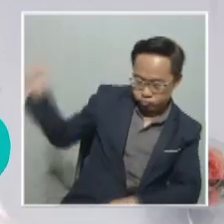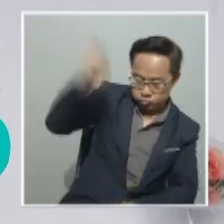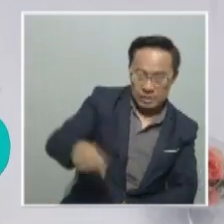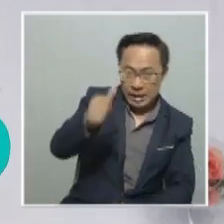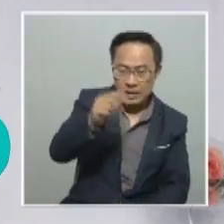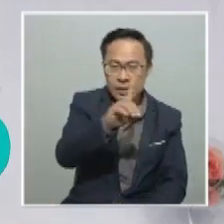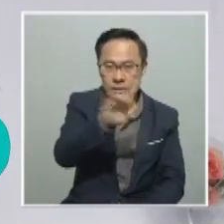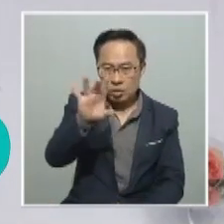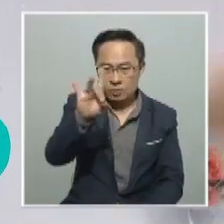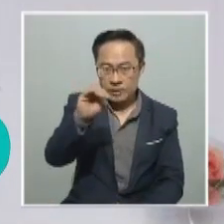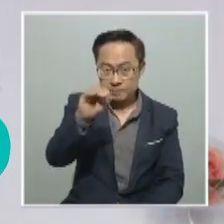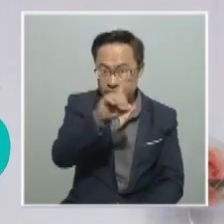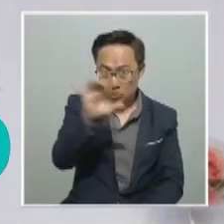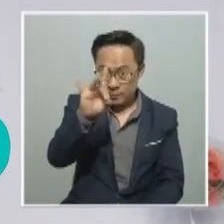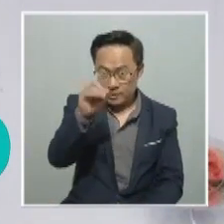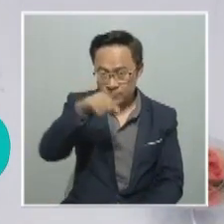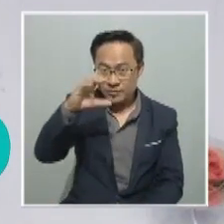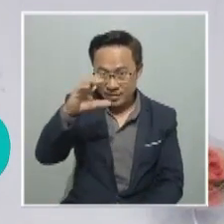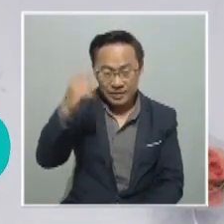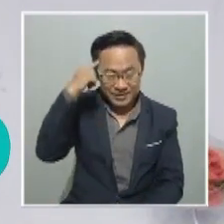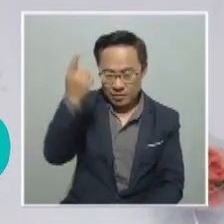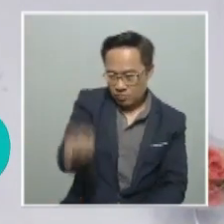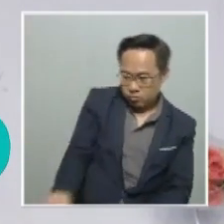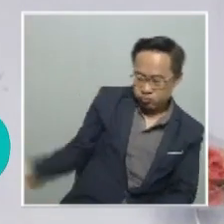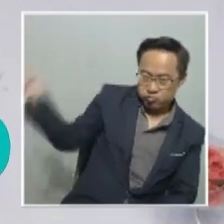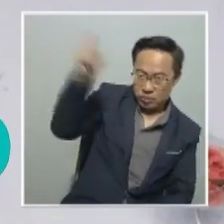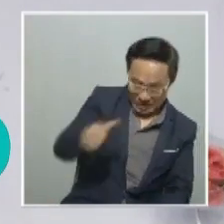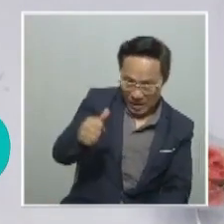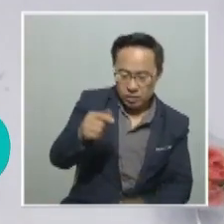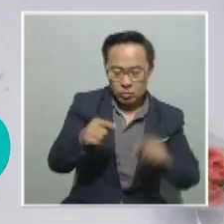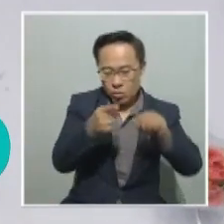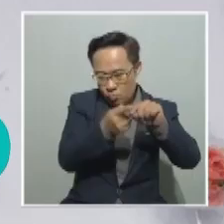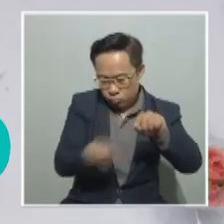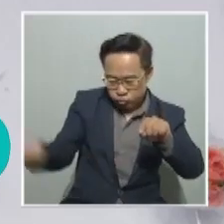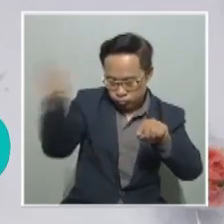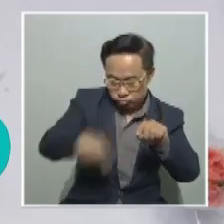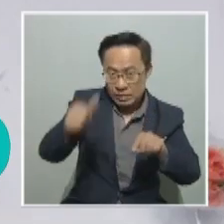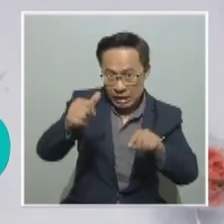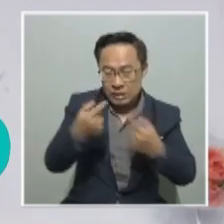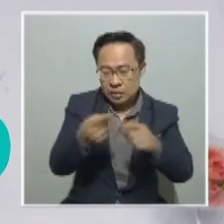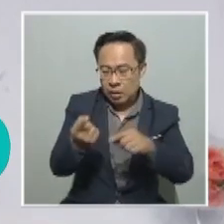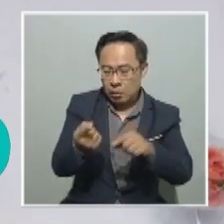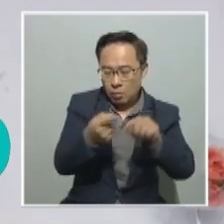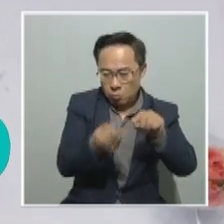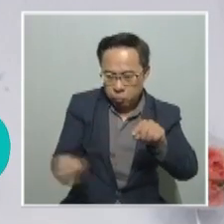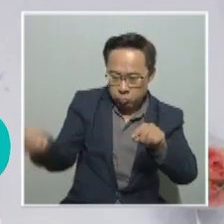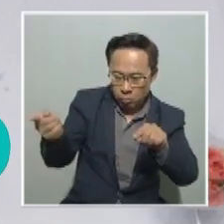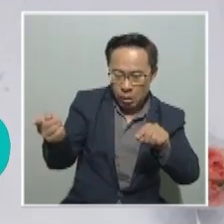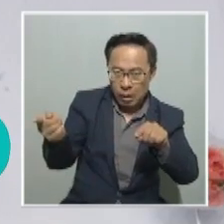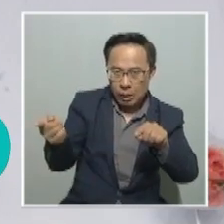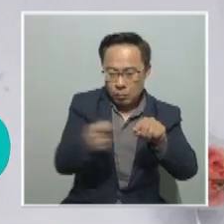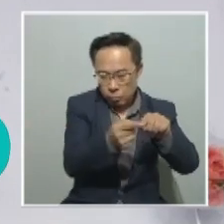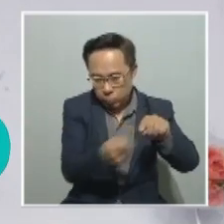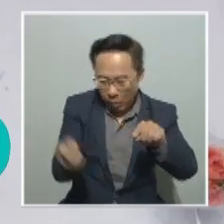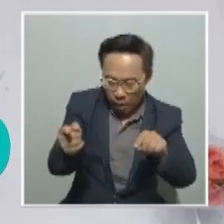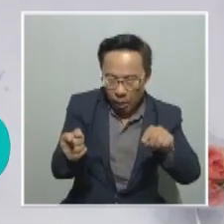ะฮะแต่ว่าในคนที่ไหลติดเนี่ยอย่างที่บอกไปแล้วเยื่อหุ้มบางส่วนเนี่ยมันอักเส บ นะฮะทีนี้สาเหตุดีกว่าสาเหตุของไหลติดเนี่ยบ